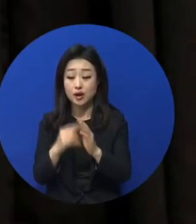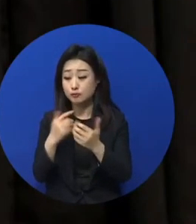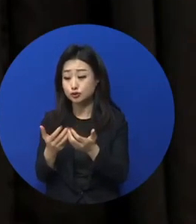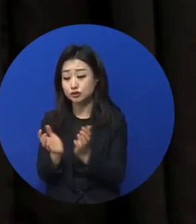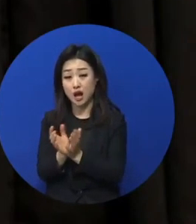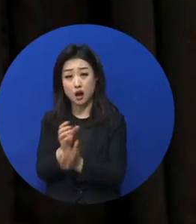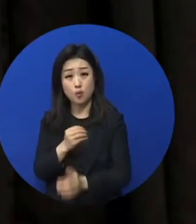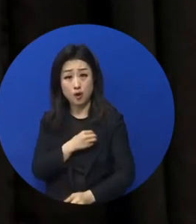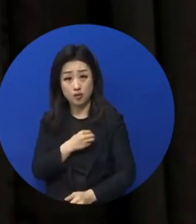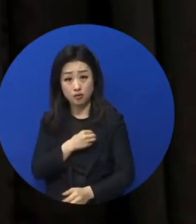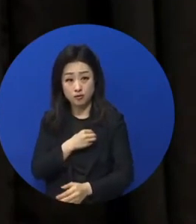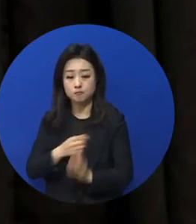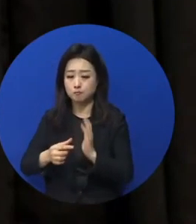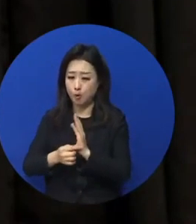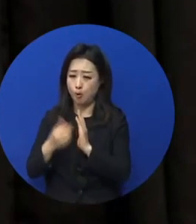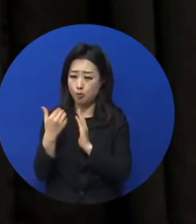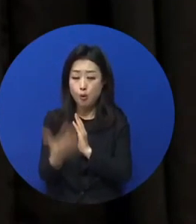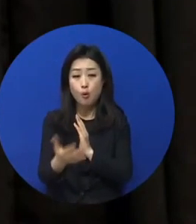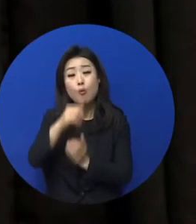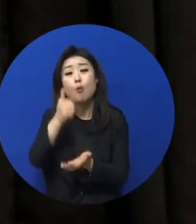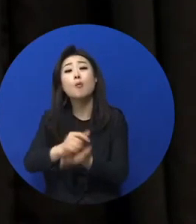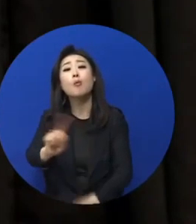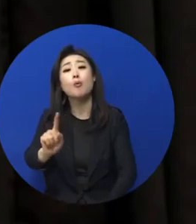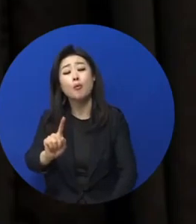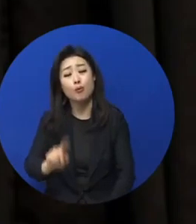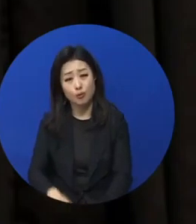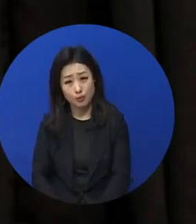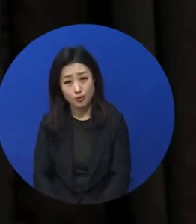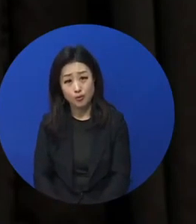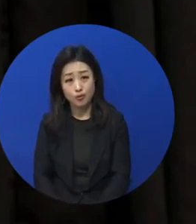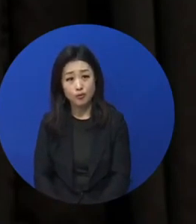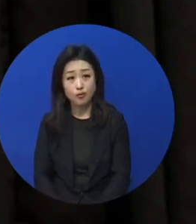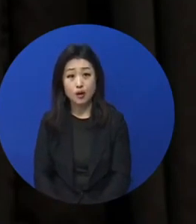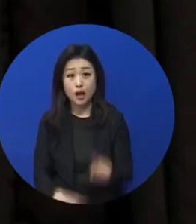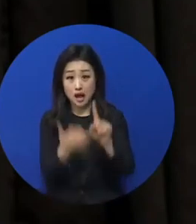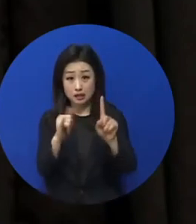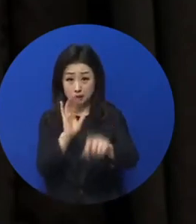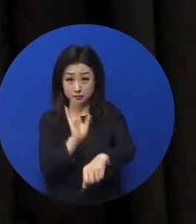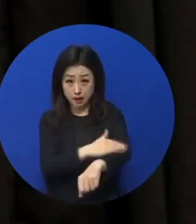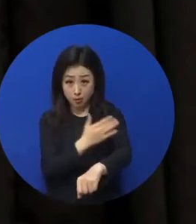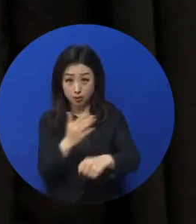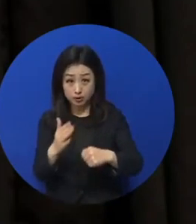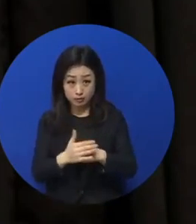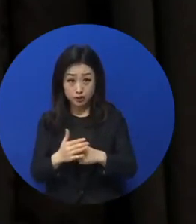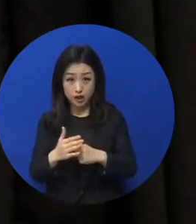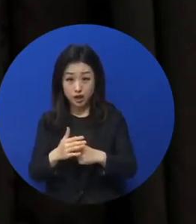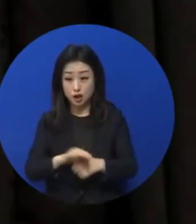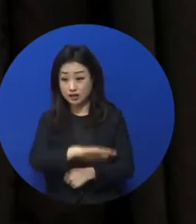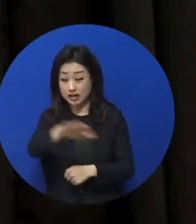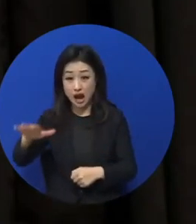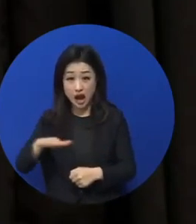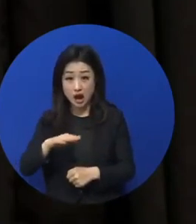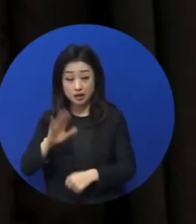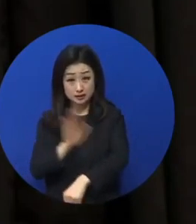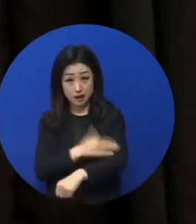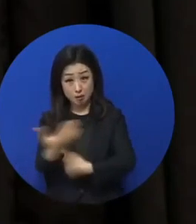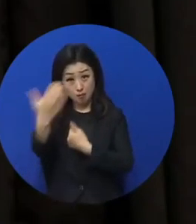민주당에게 표를 찍었던 분들이 무슨 죄가 있습니까? 한 사람의 잘못으로 왜 우리 당원들까지 죄인이 돼야